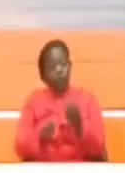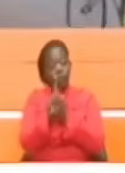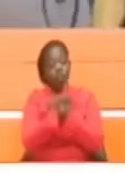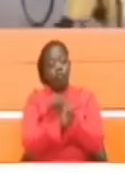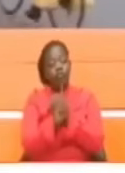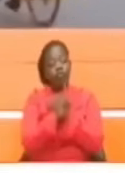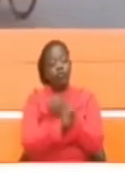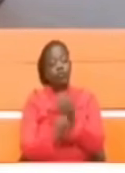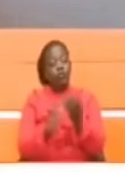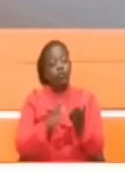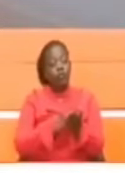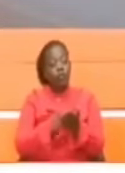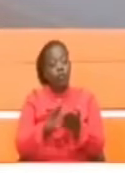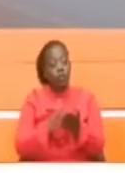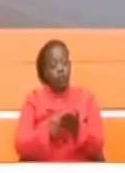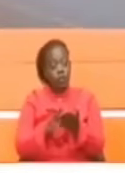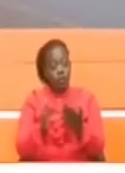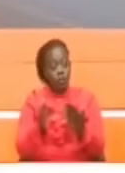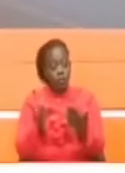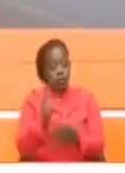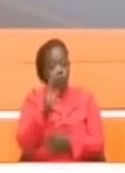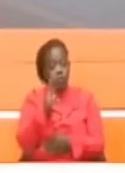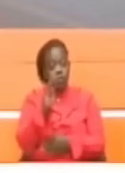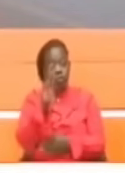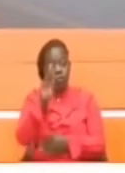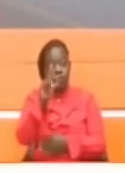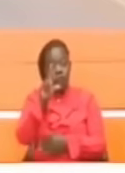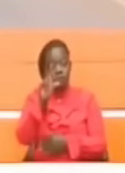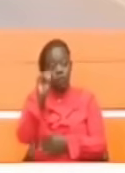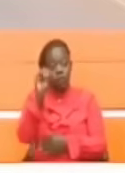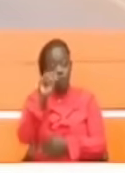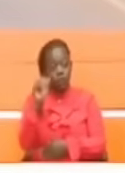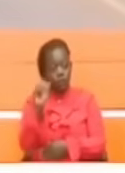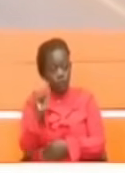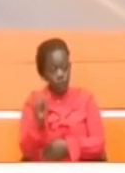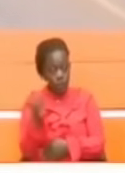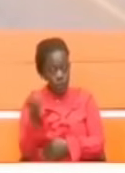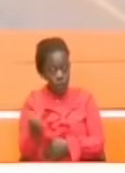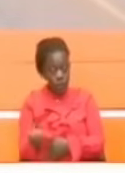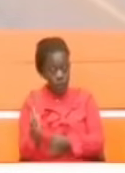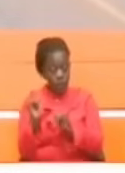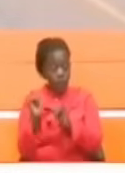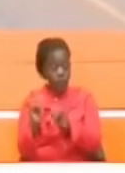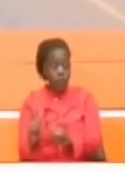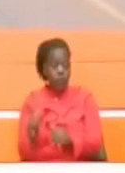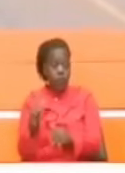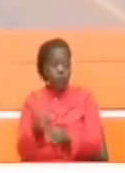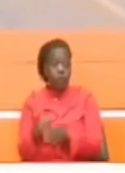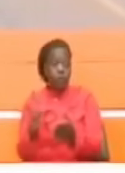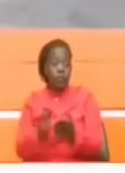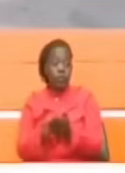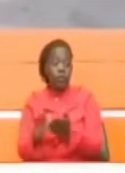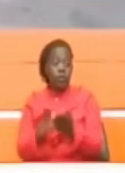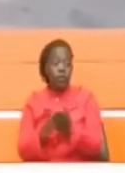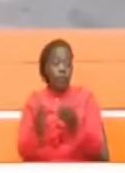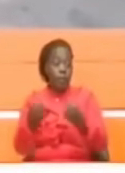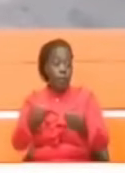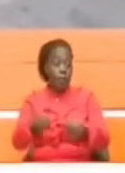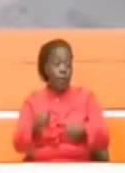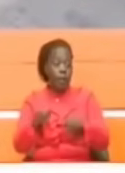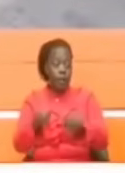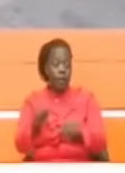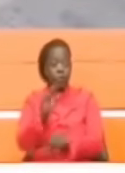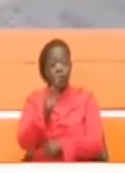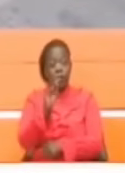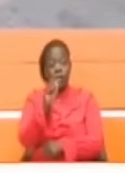Hoima Kigolobya obutya buliisa wanseko keefa omutuze ku kyalo kisukuma Hoima abadde avuga bajaji